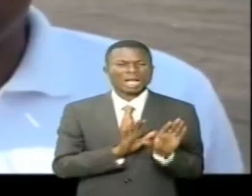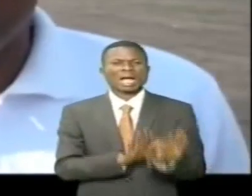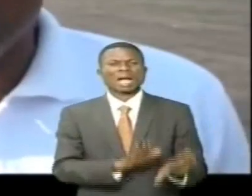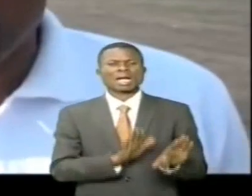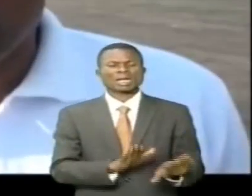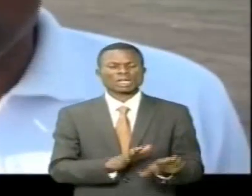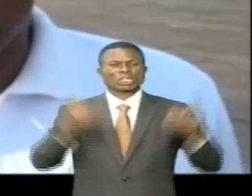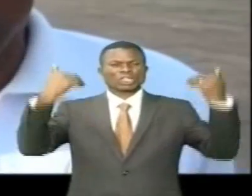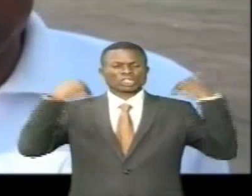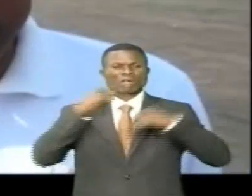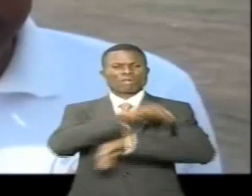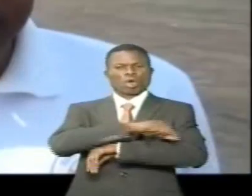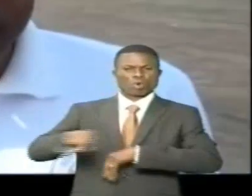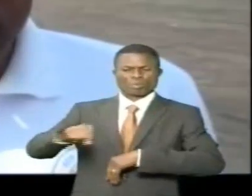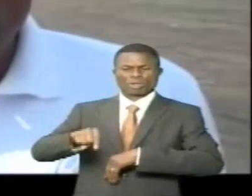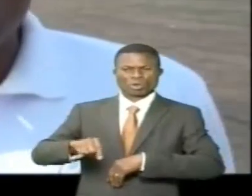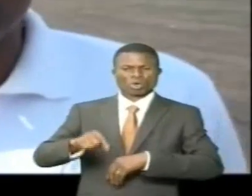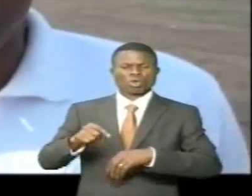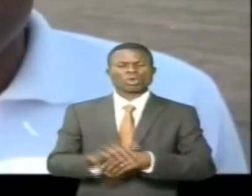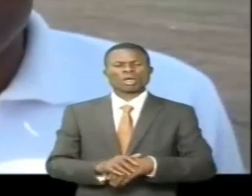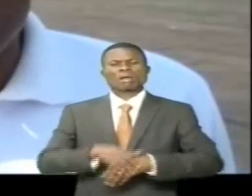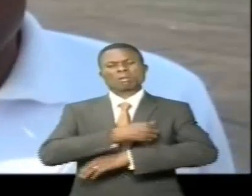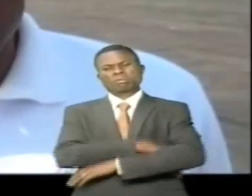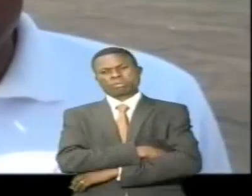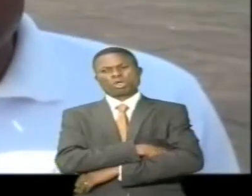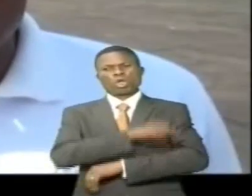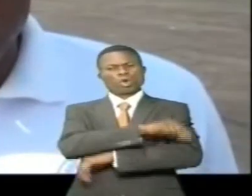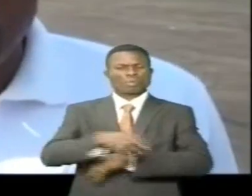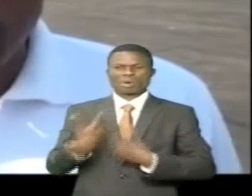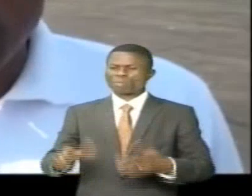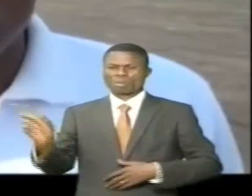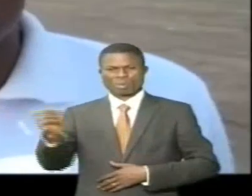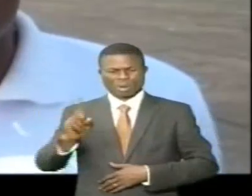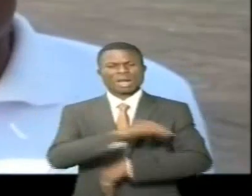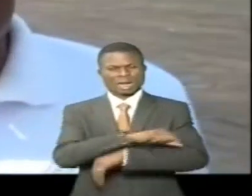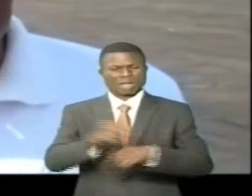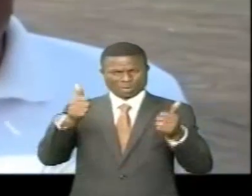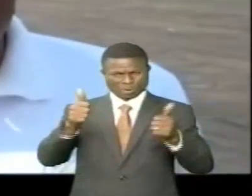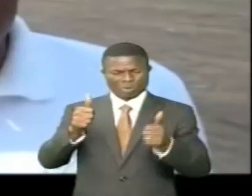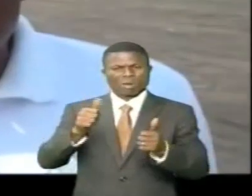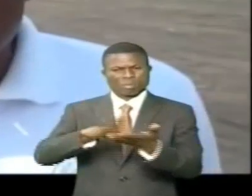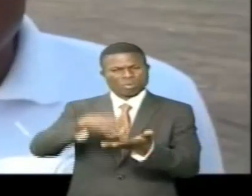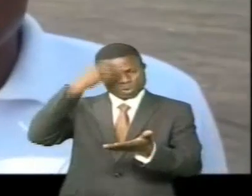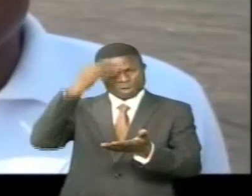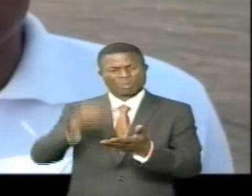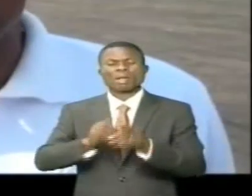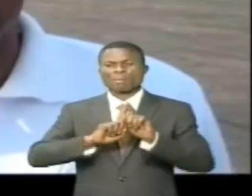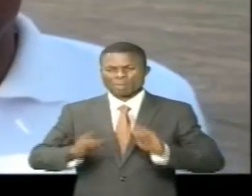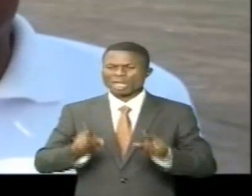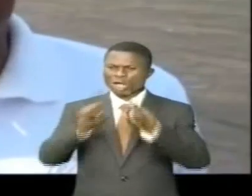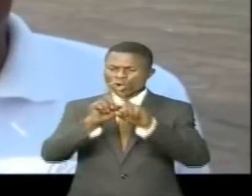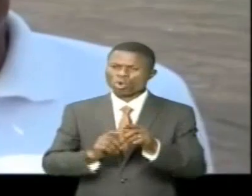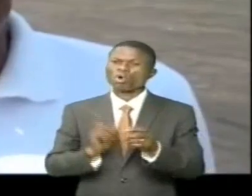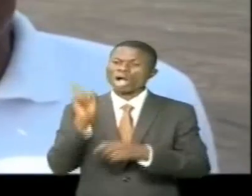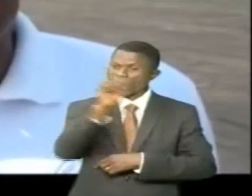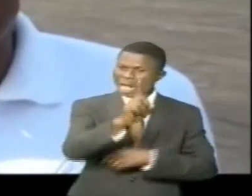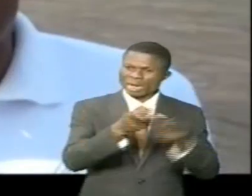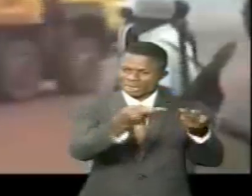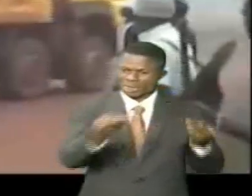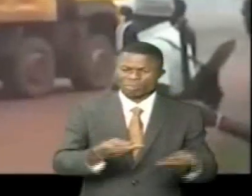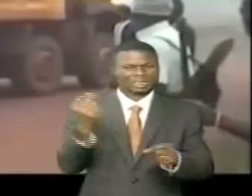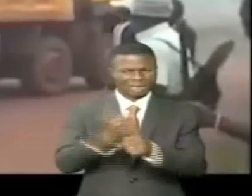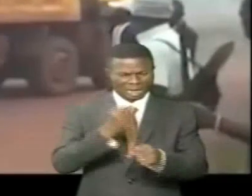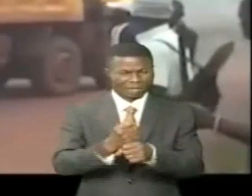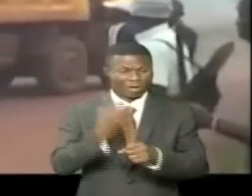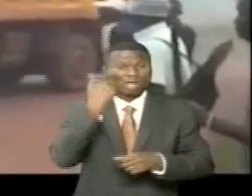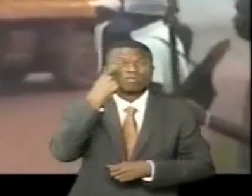chefs à trait de rester tout le temps au bureau. Je sais que le bureau est bon pour concevoir les choses, mais nous devons aussi être des hommes de terrain. Il y a